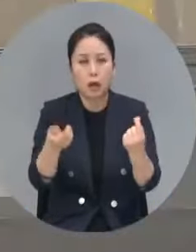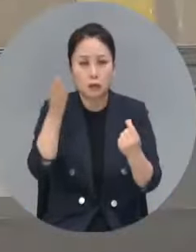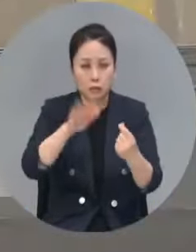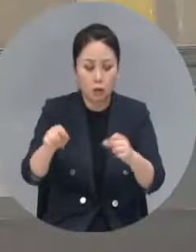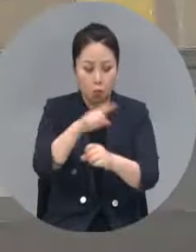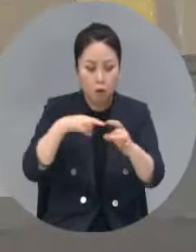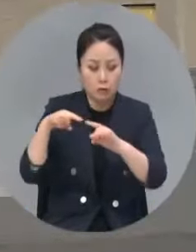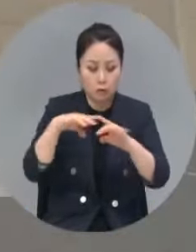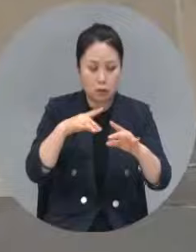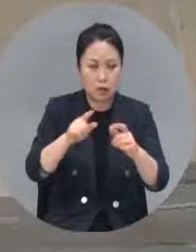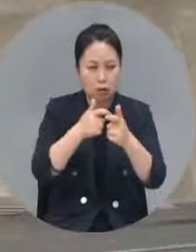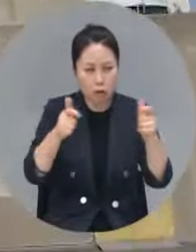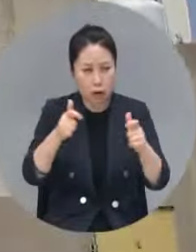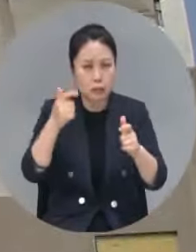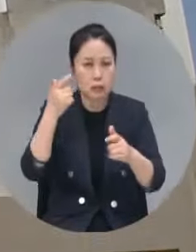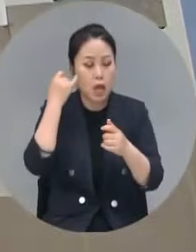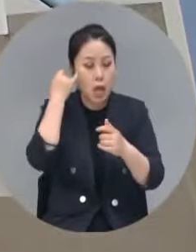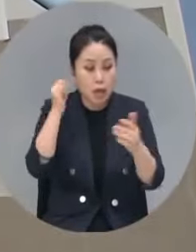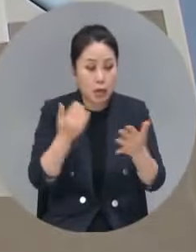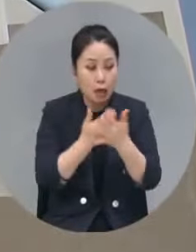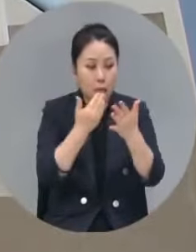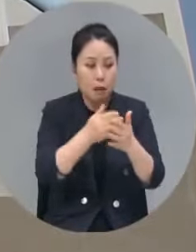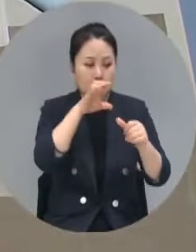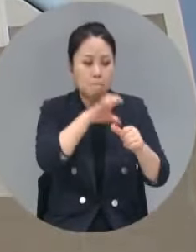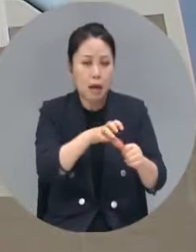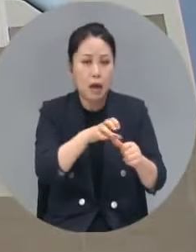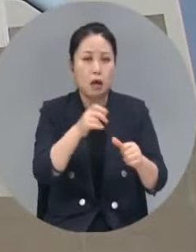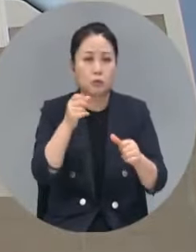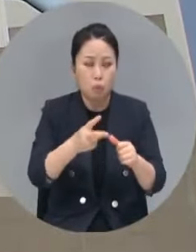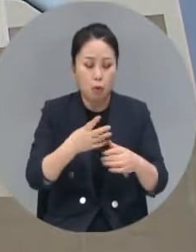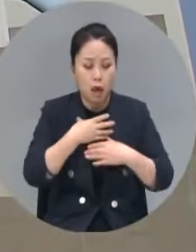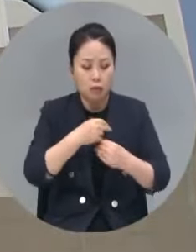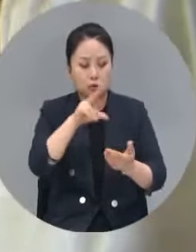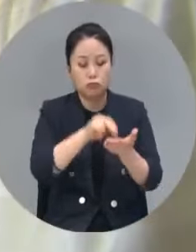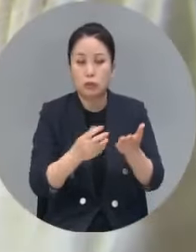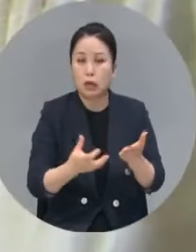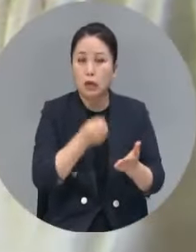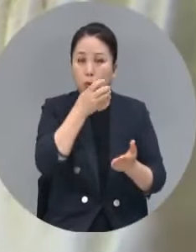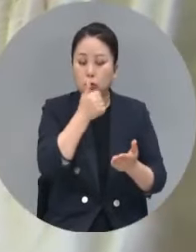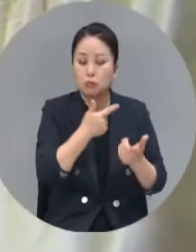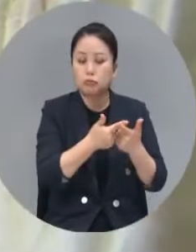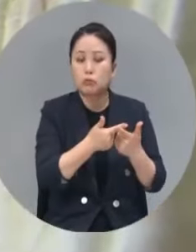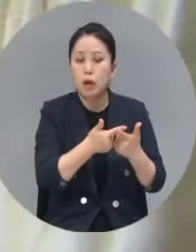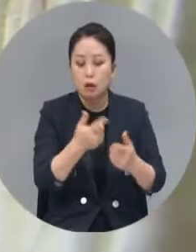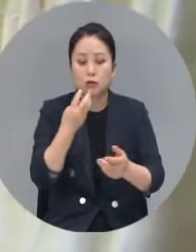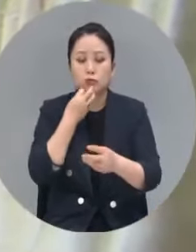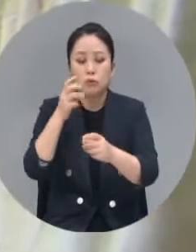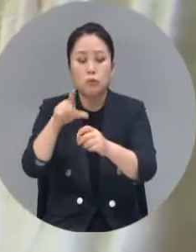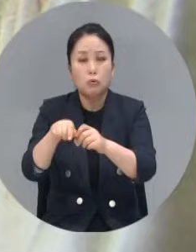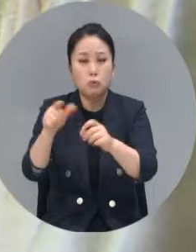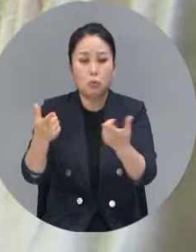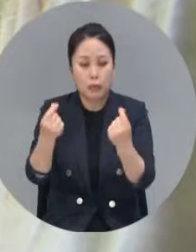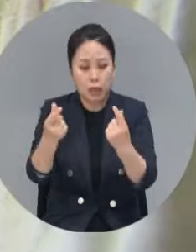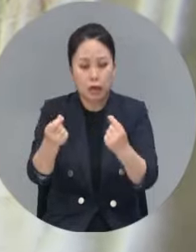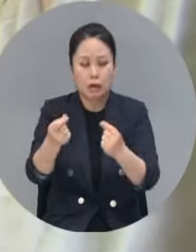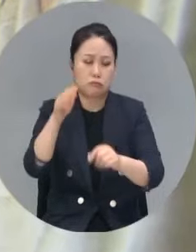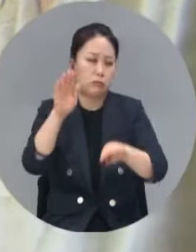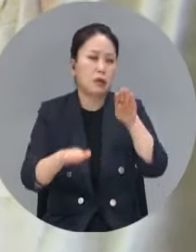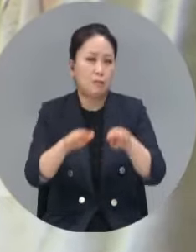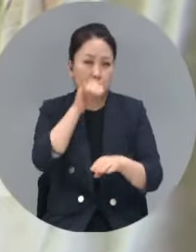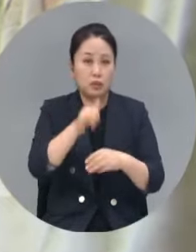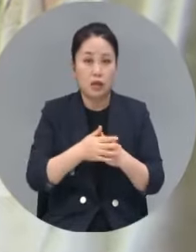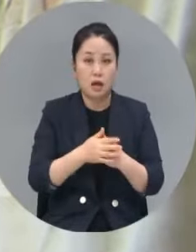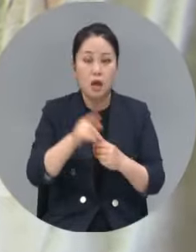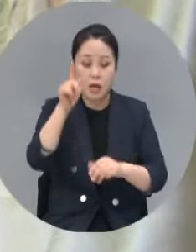문제를 안고 사는 부산에서 요금 형평성 문제가 불거지는 이유입니다이 문제를 풀기 위한 지역별 차등 전기